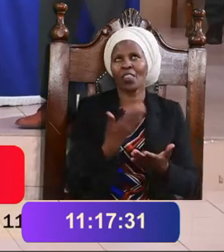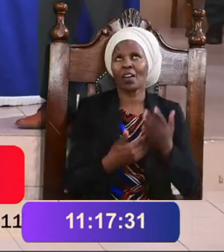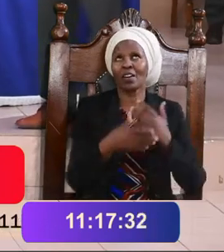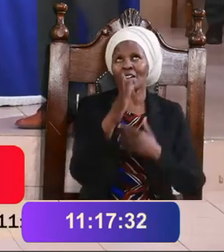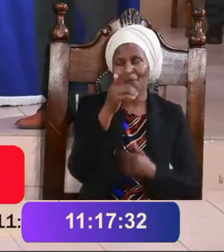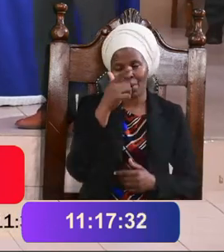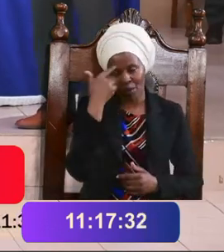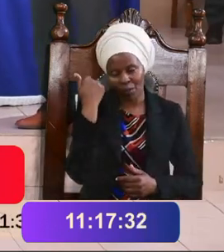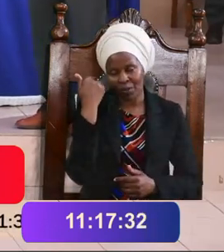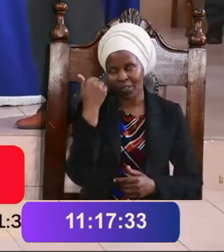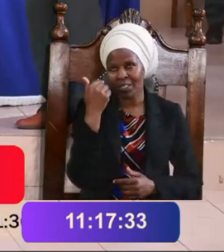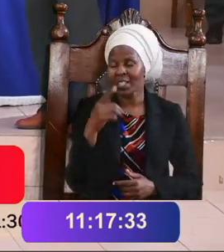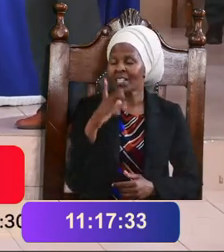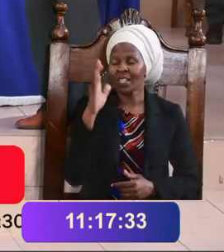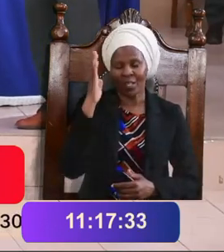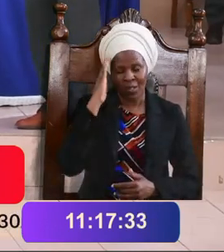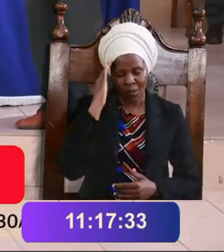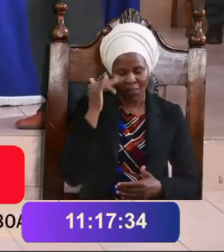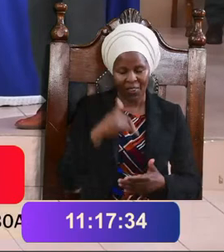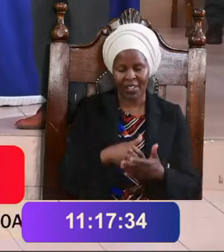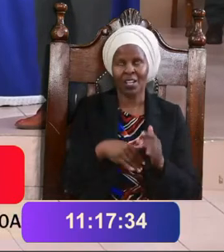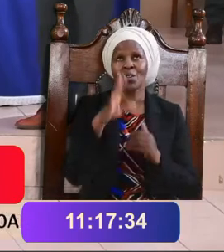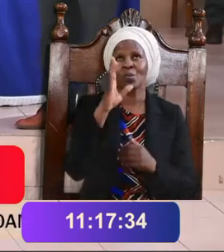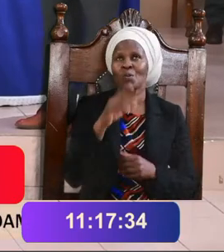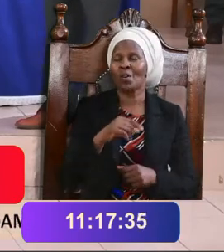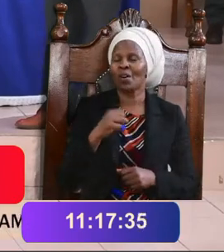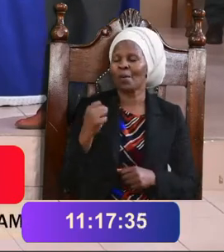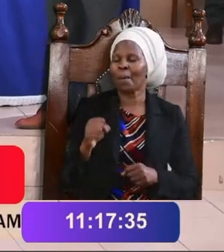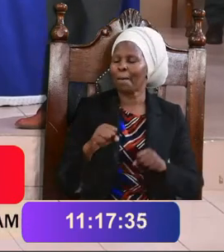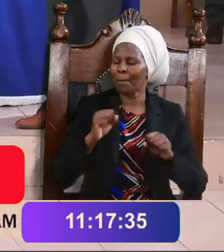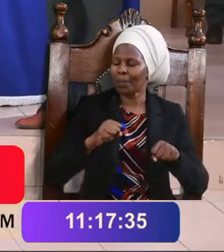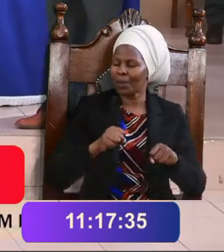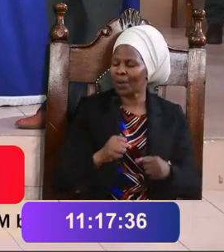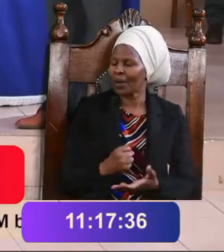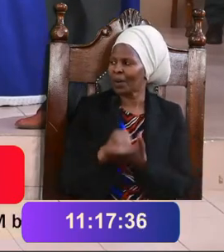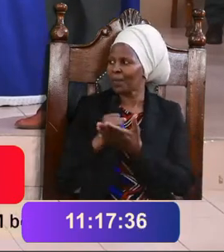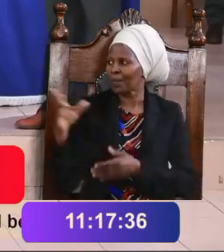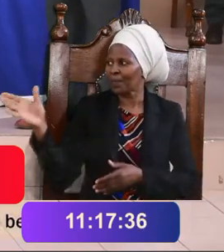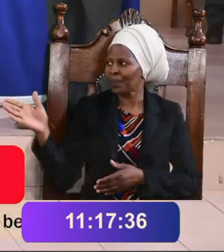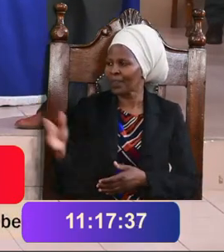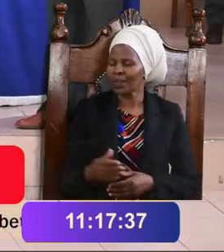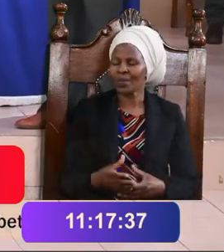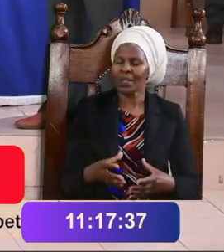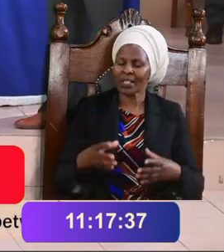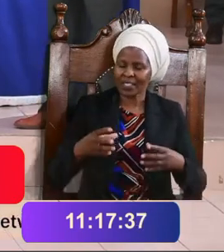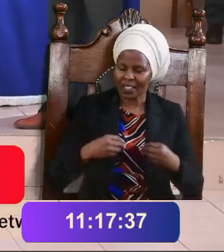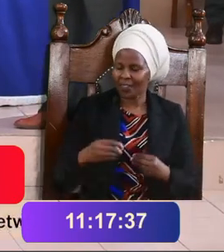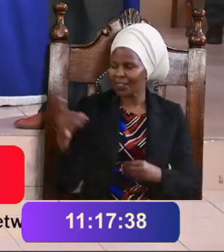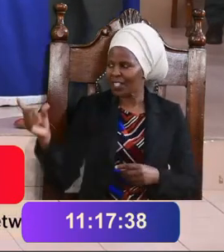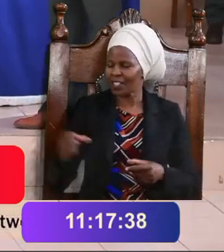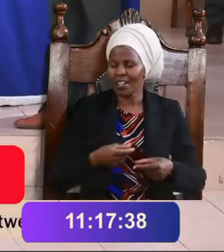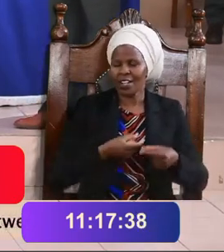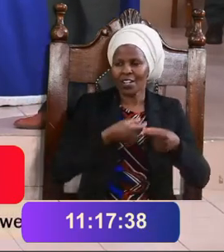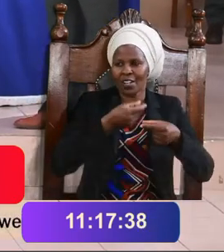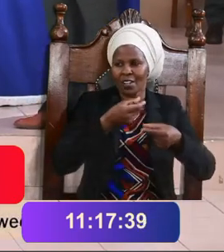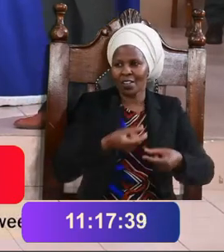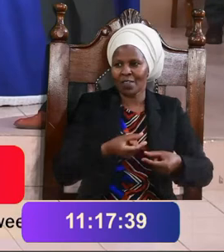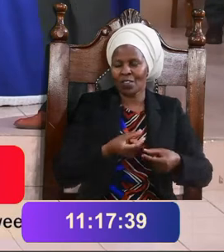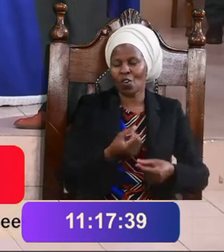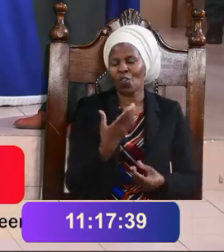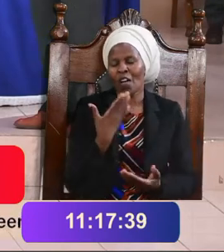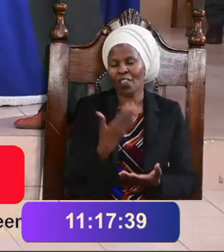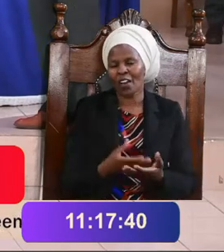kwa sababu ametambua ni wewe umetenda. Tunapokea Bwana sadaka hii ya